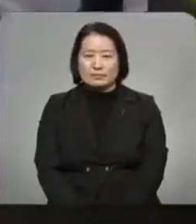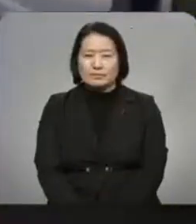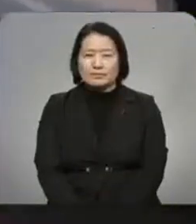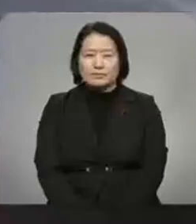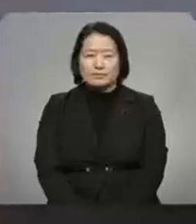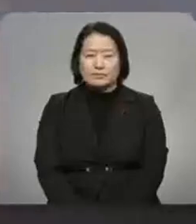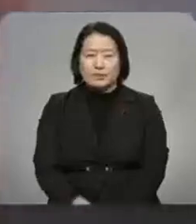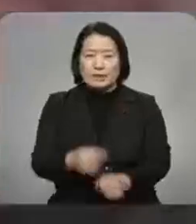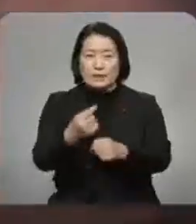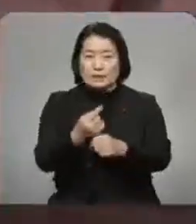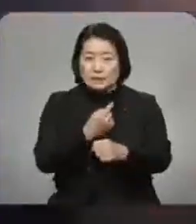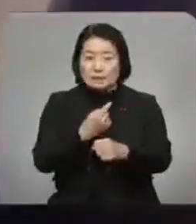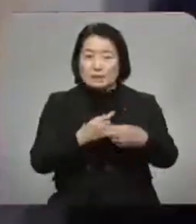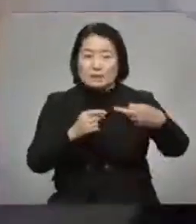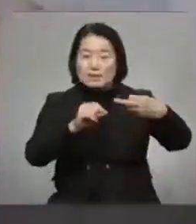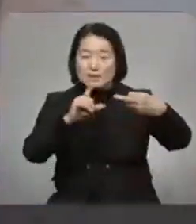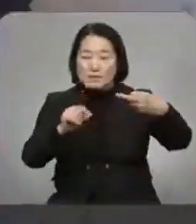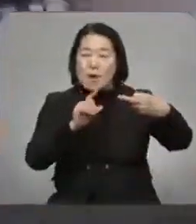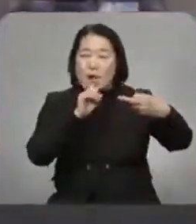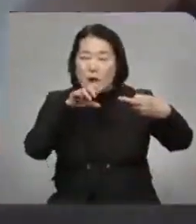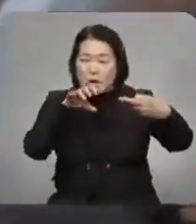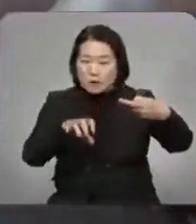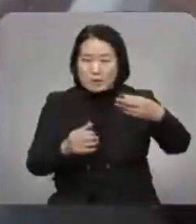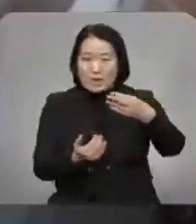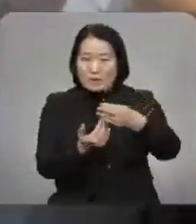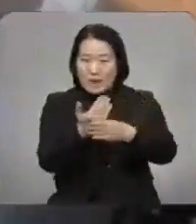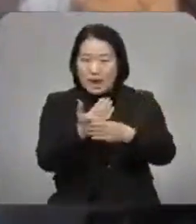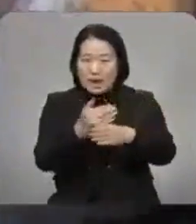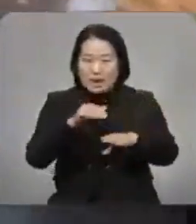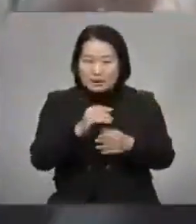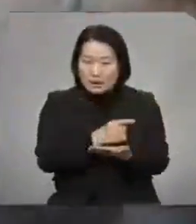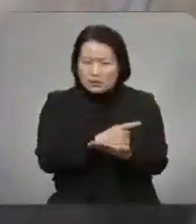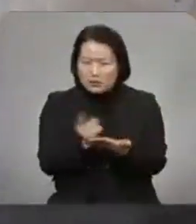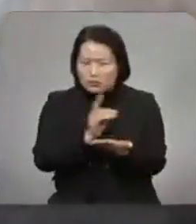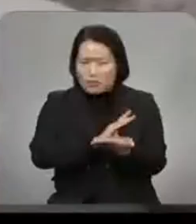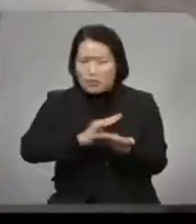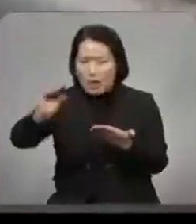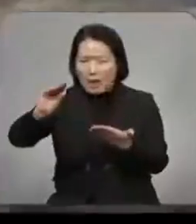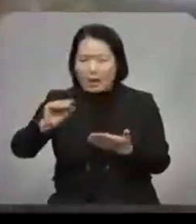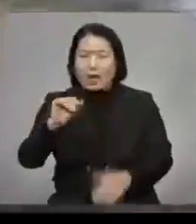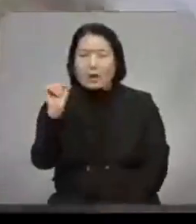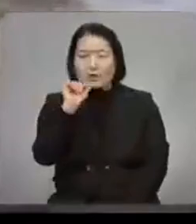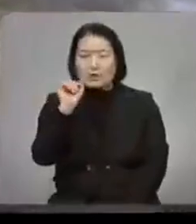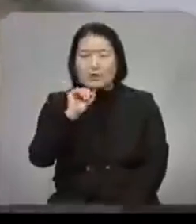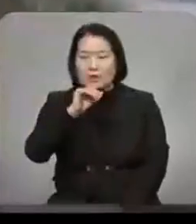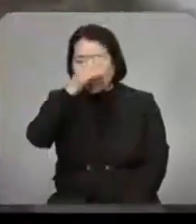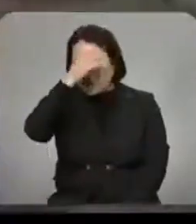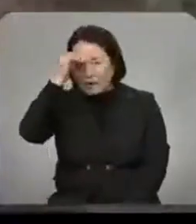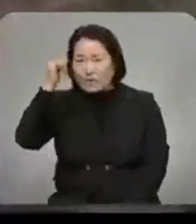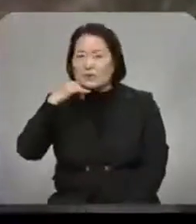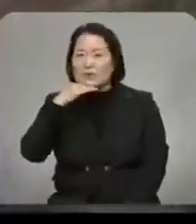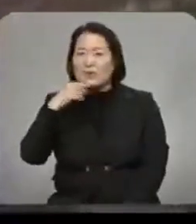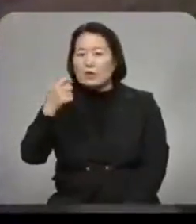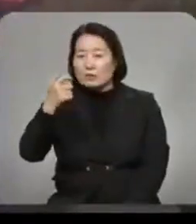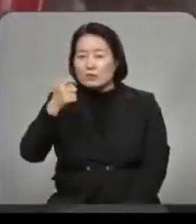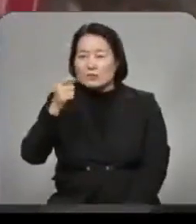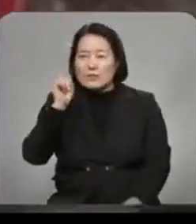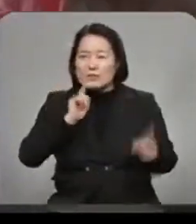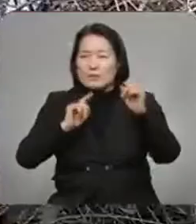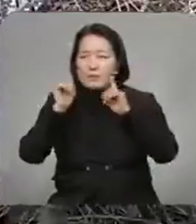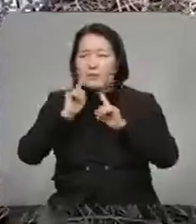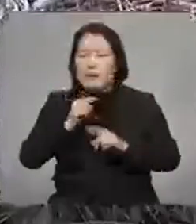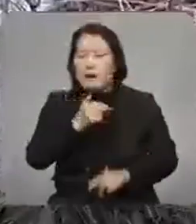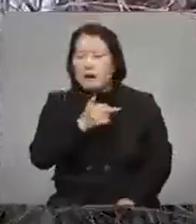지난해 12월 강릉에서 발한 고입니다 할머니가 크게 치고